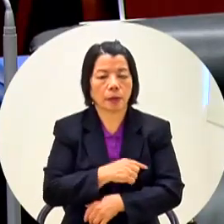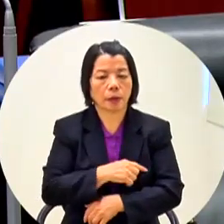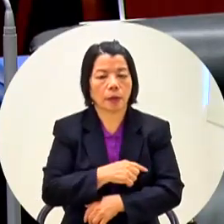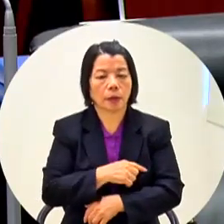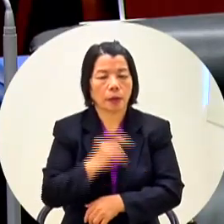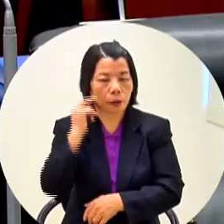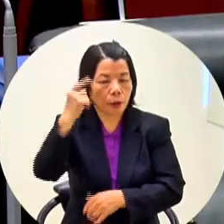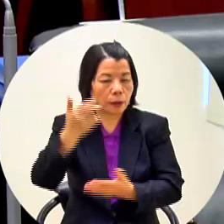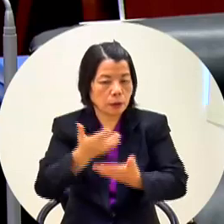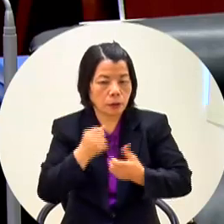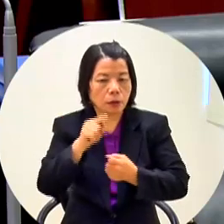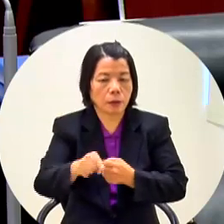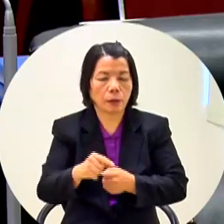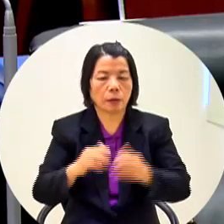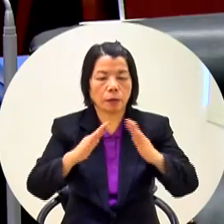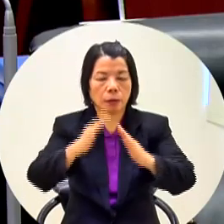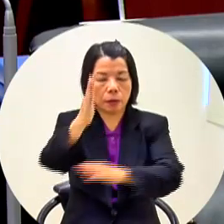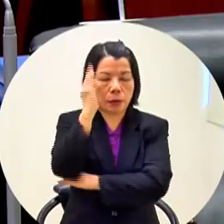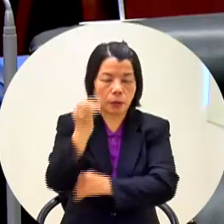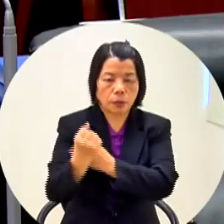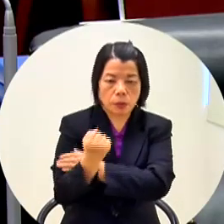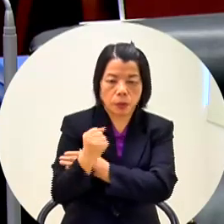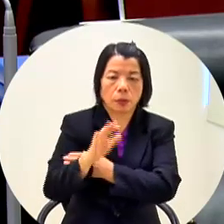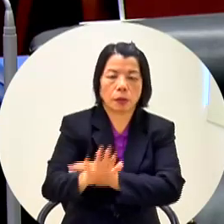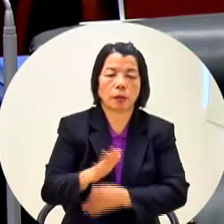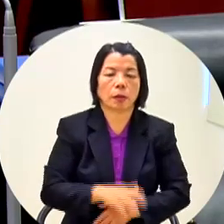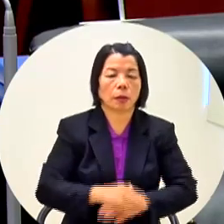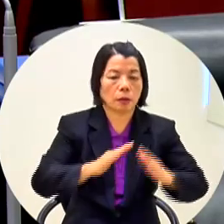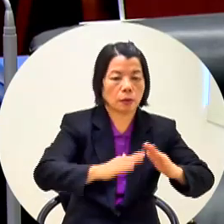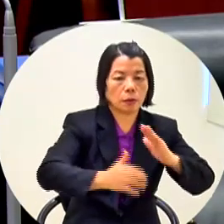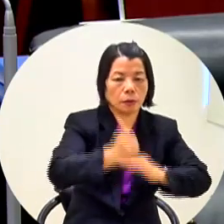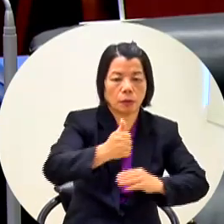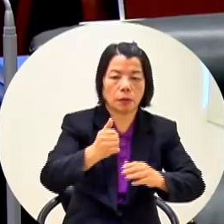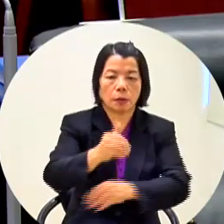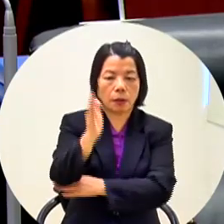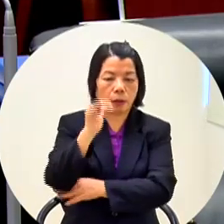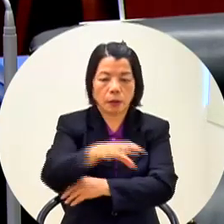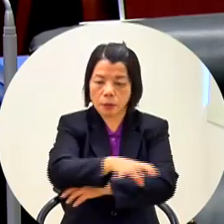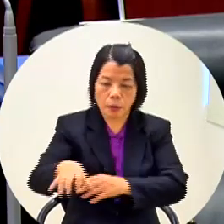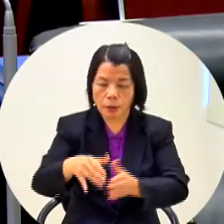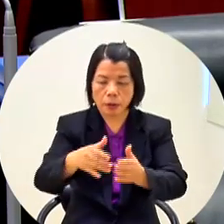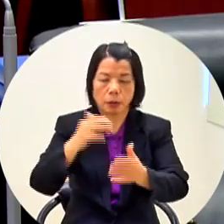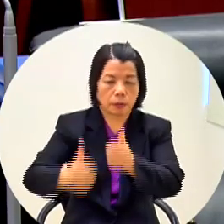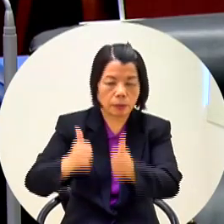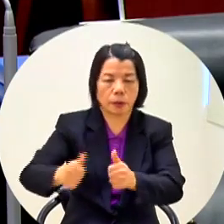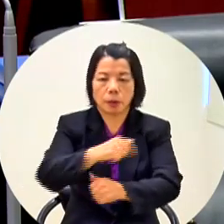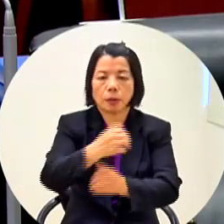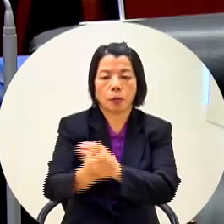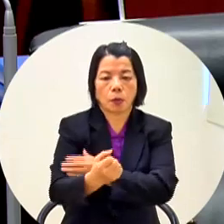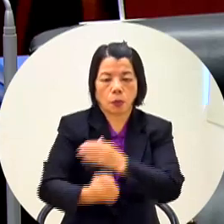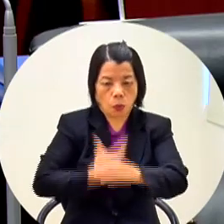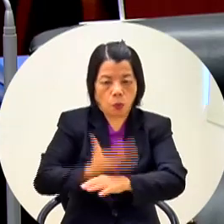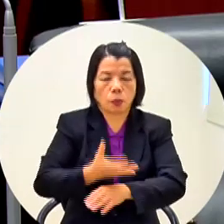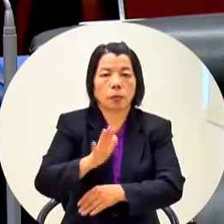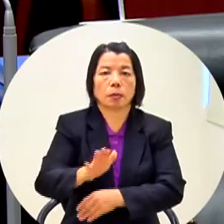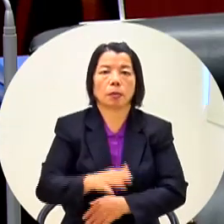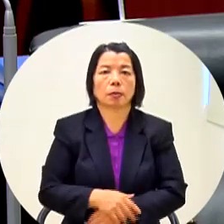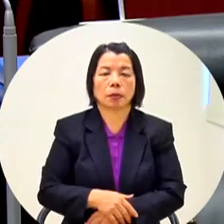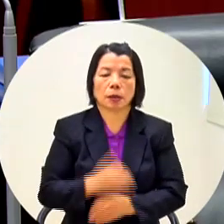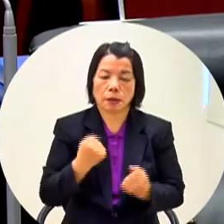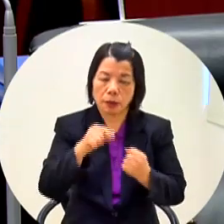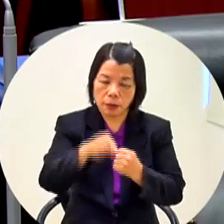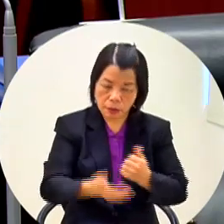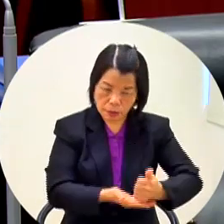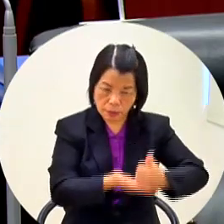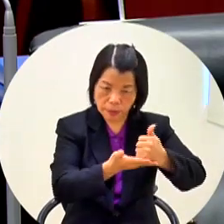在这个部分的努力啊，上次市长以及各地方的政府都很用心啊，所以你首先在这个地方呢给予肯定